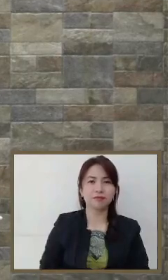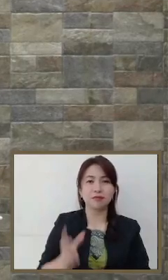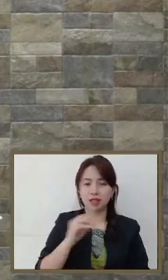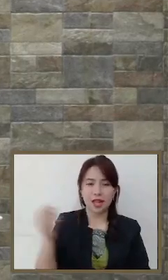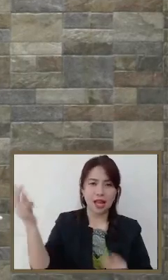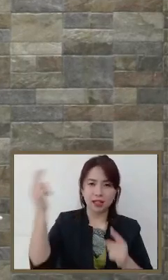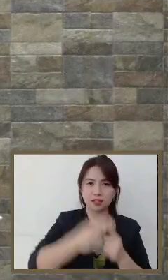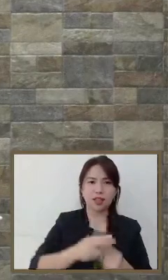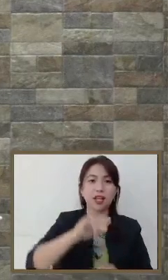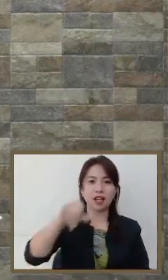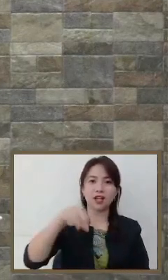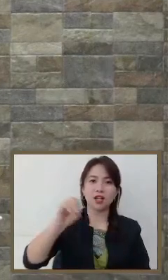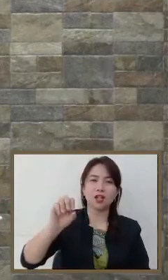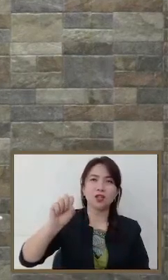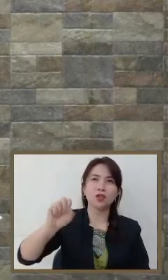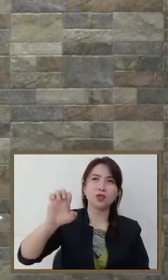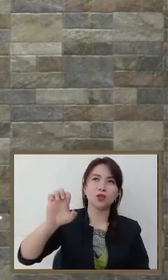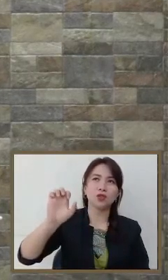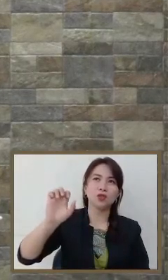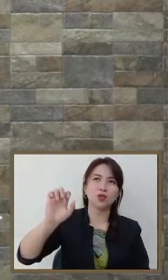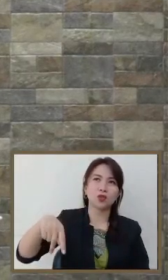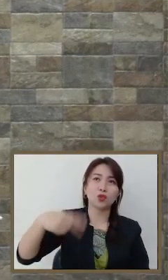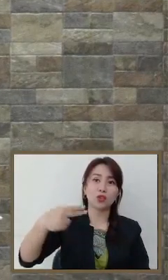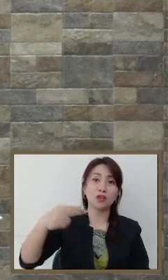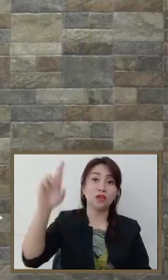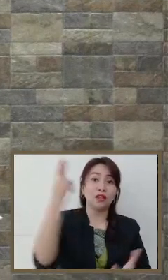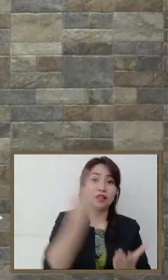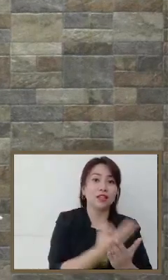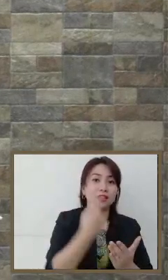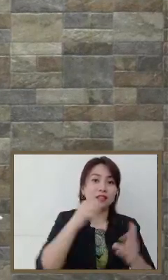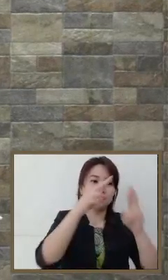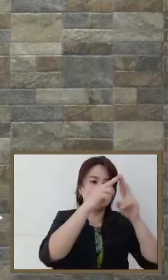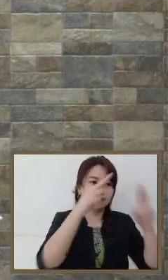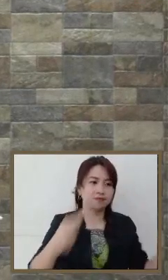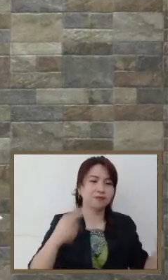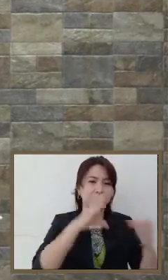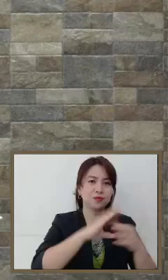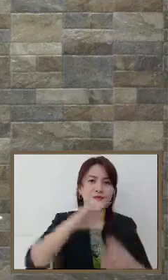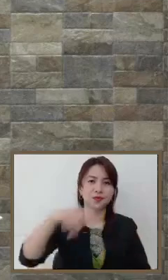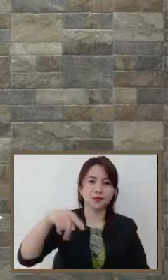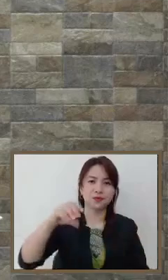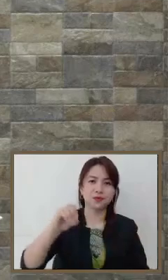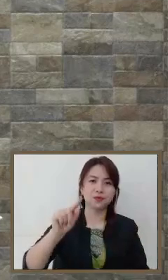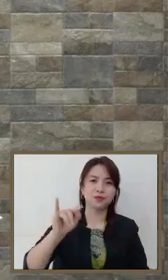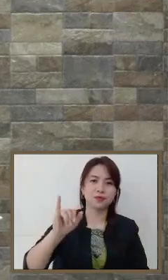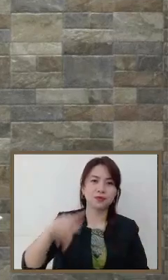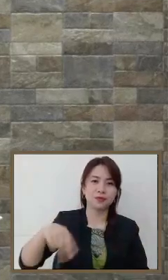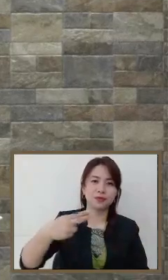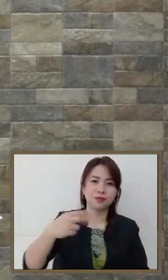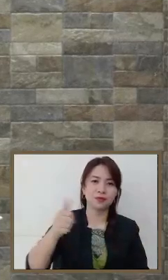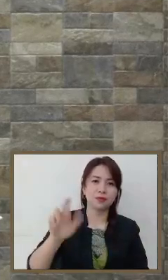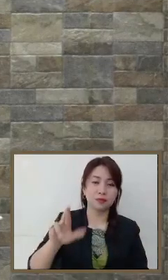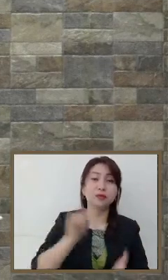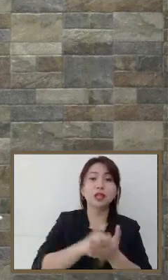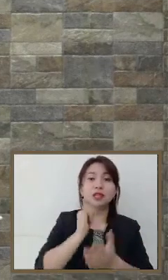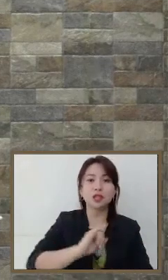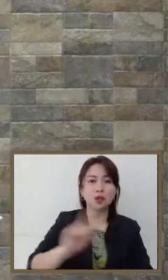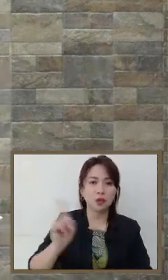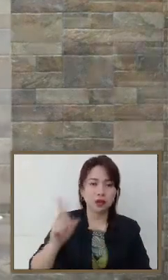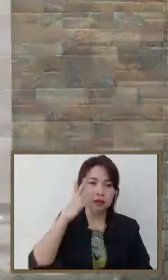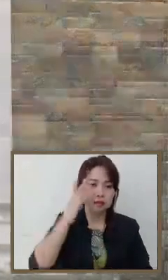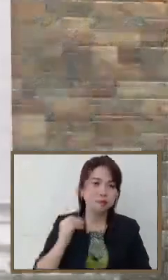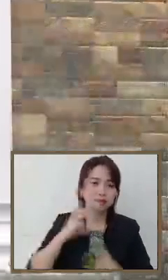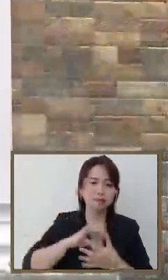siya sa bahay po ni puti par could you imagine ganon ang kanyang karanasan mga kapatid Hindi maganda ang kaniyang